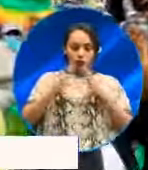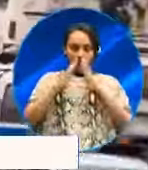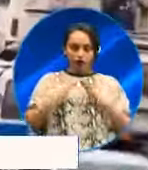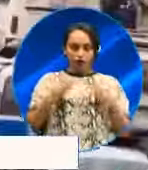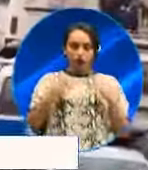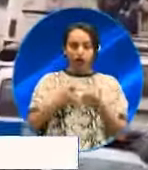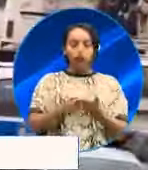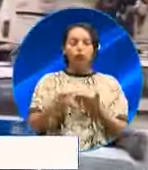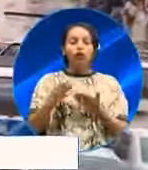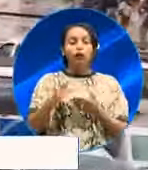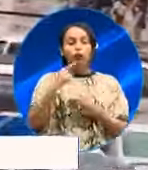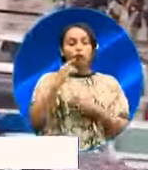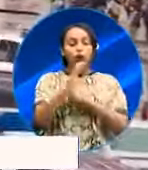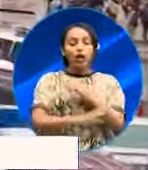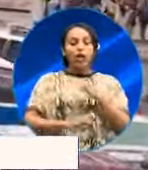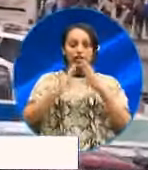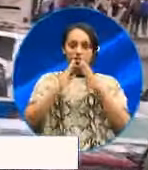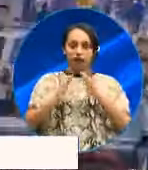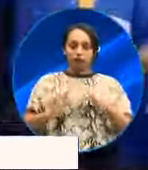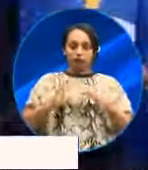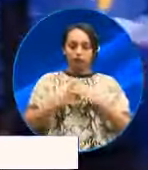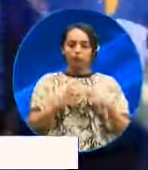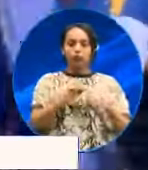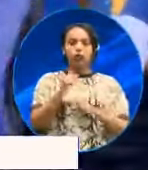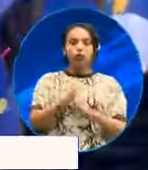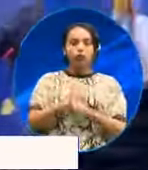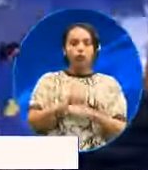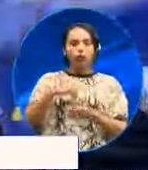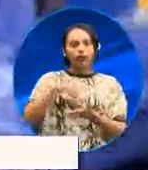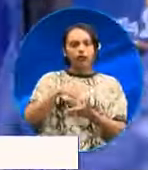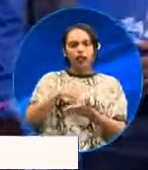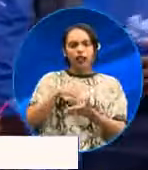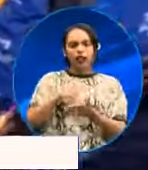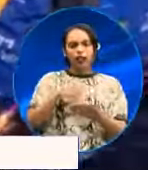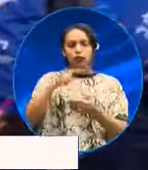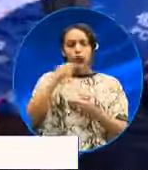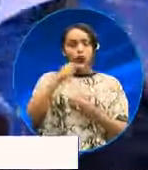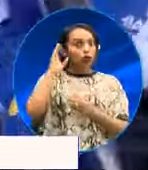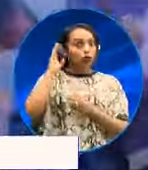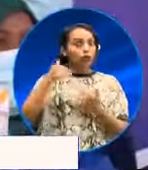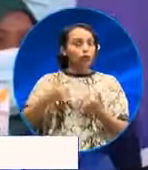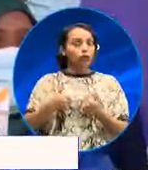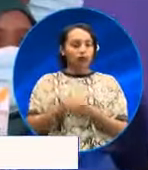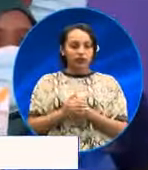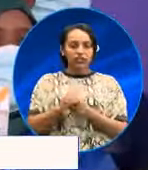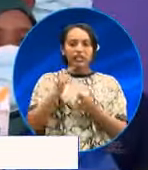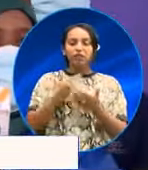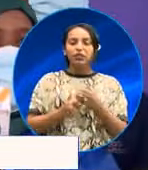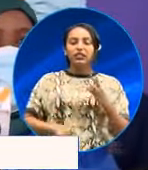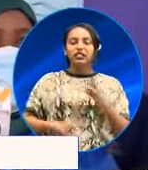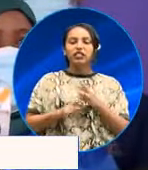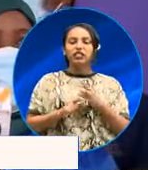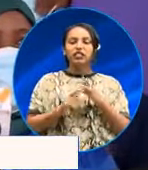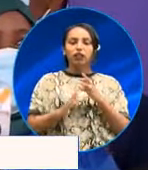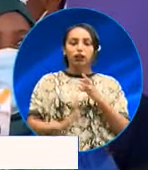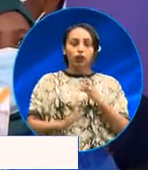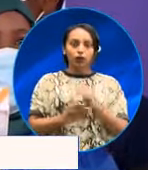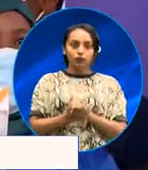ሰላማዊነትና ዲሞክራሲያዊነት ብሎም ለሀገር ሰላምና አንድነት እንደሚሰሩም በተደጋጋሚ ሲናገሩ ተደምጠዋል። በዚህ